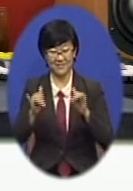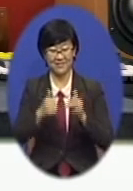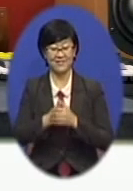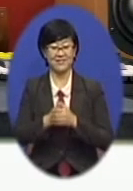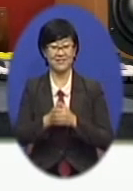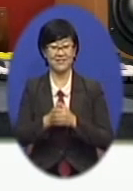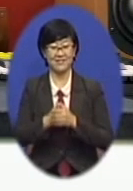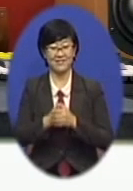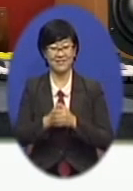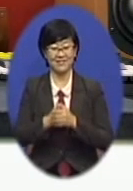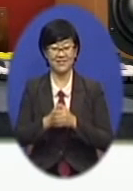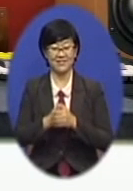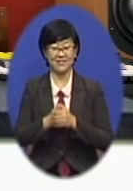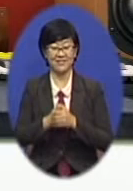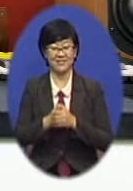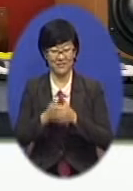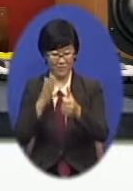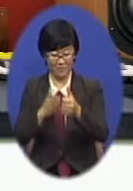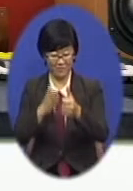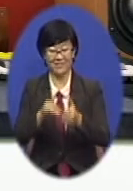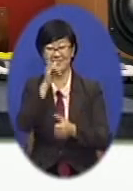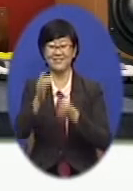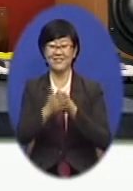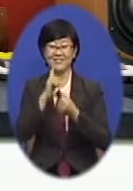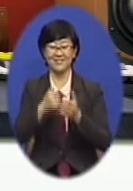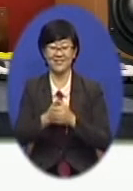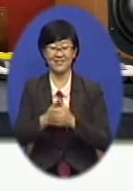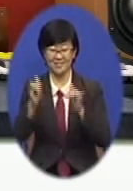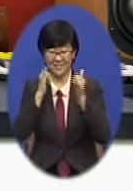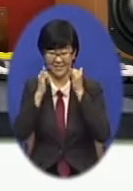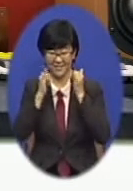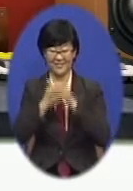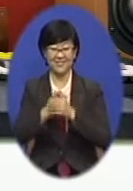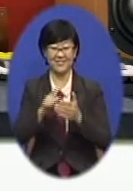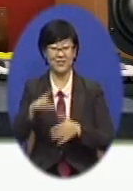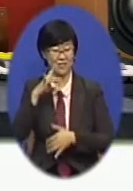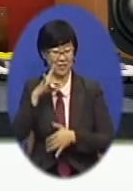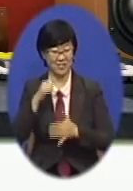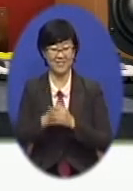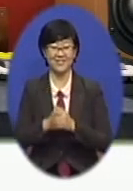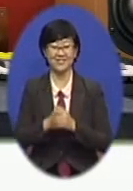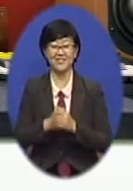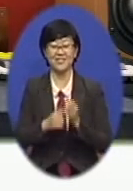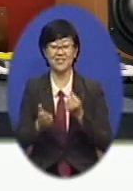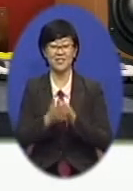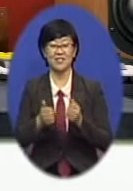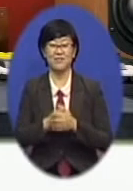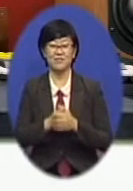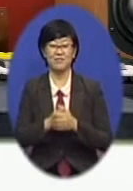일로 부르신 분에게 부탁을 드렸는데 얼른 저는 봐야지 궁금증이 풀려요.